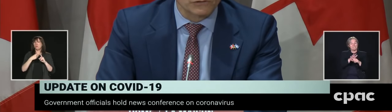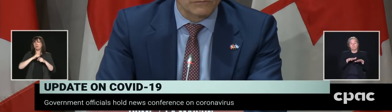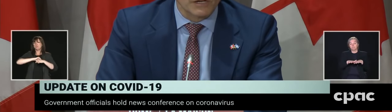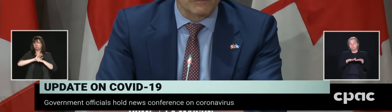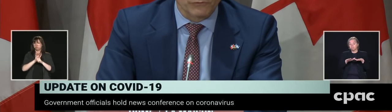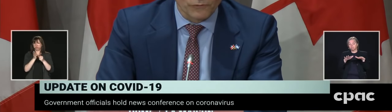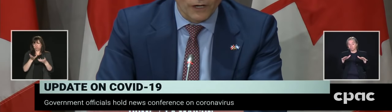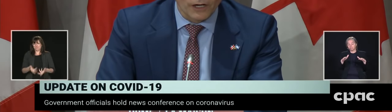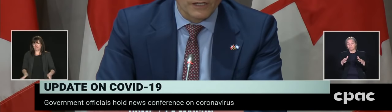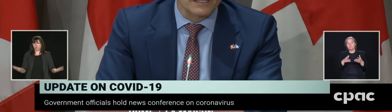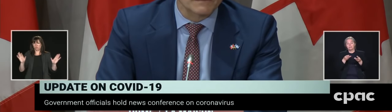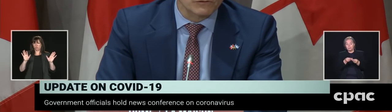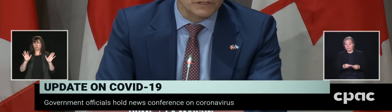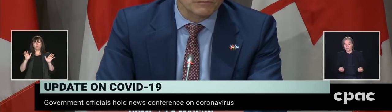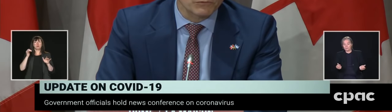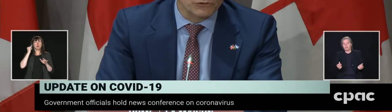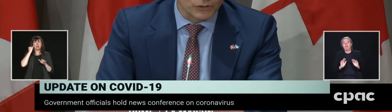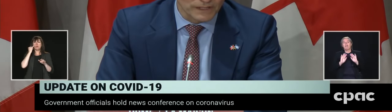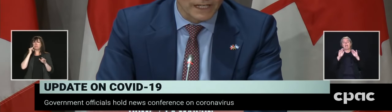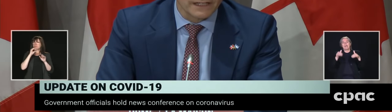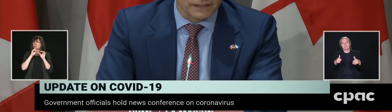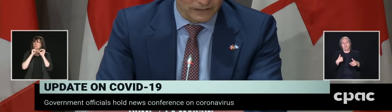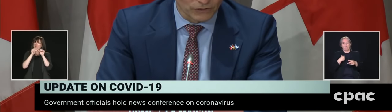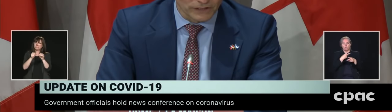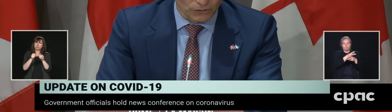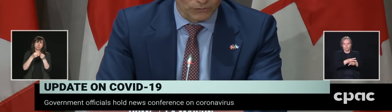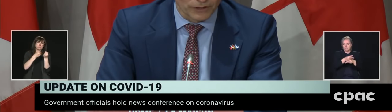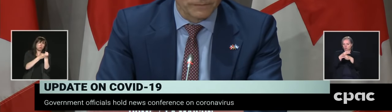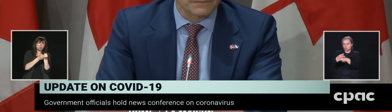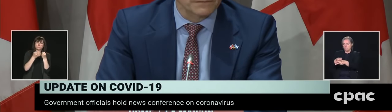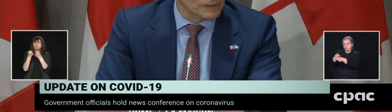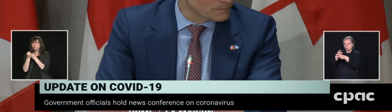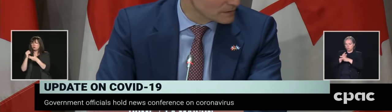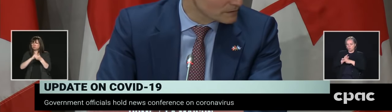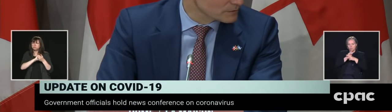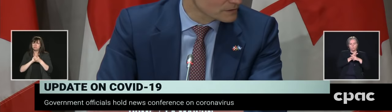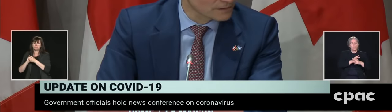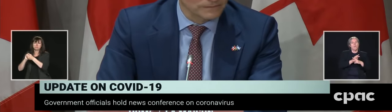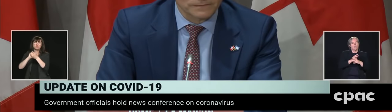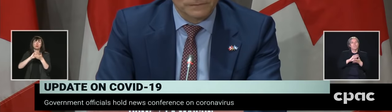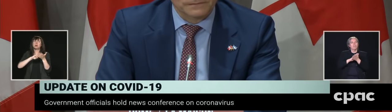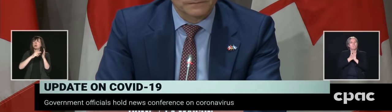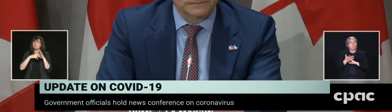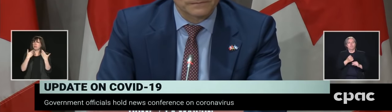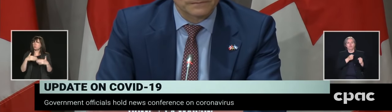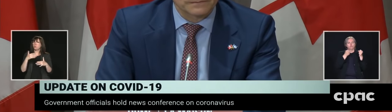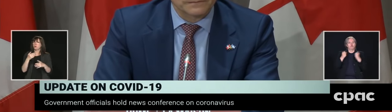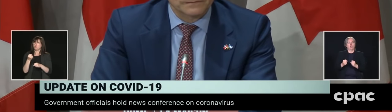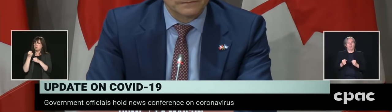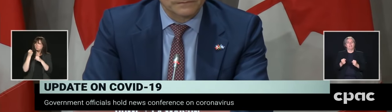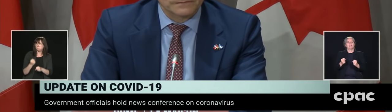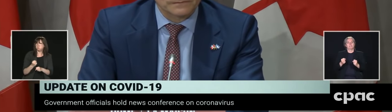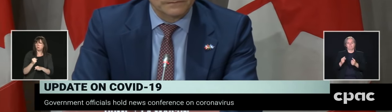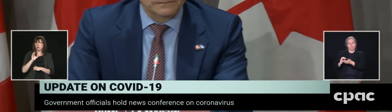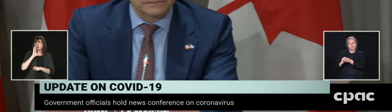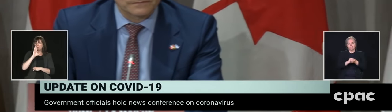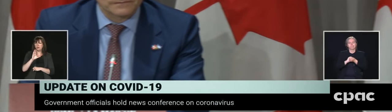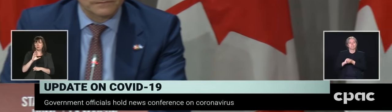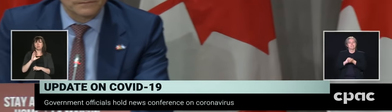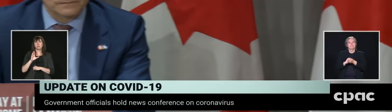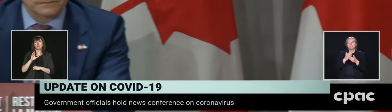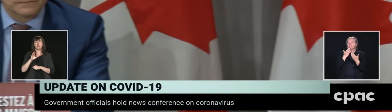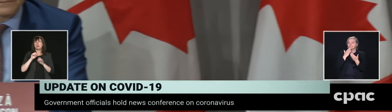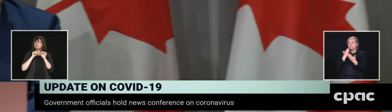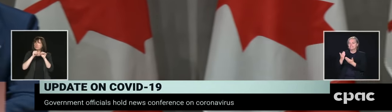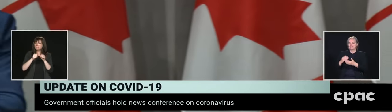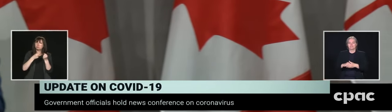on sera non seulement plus forts, mais aussi plus solidaires les uns des autres. Merci, Christian. Merci, Jean-Yves. OK, on